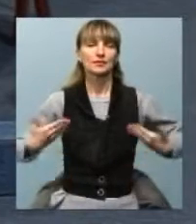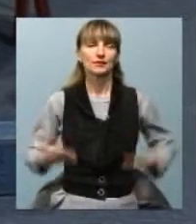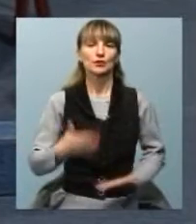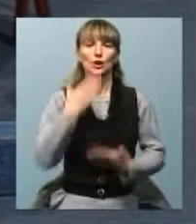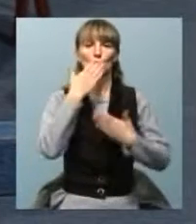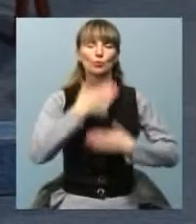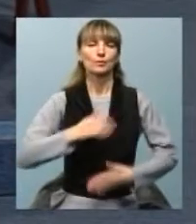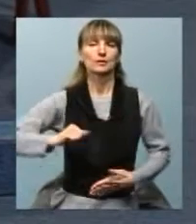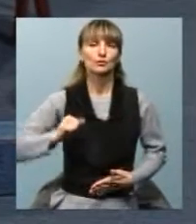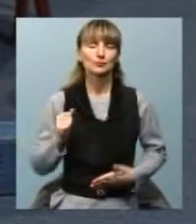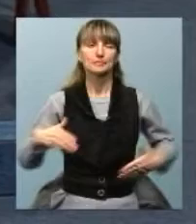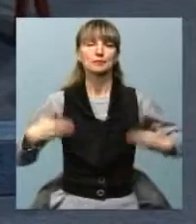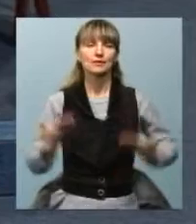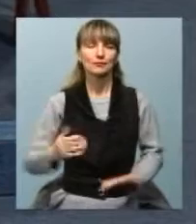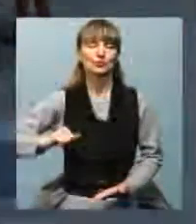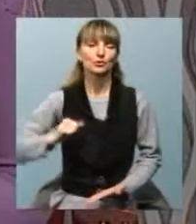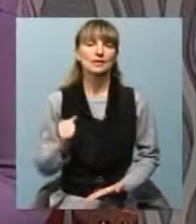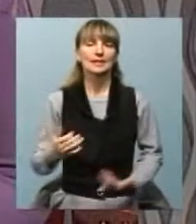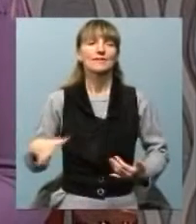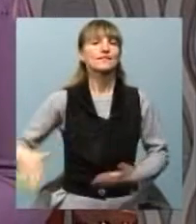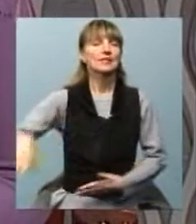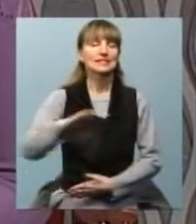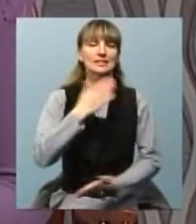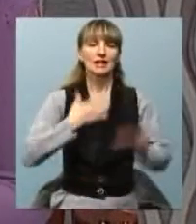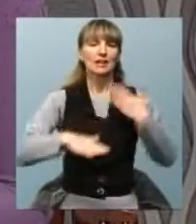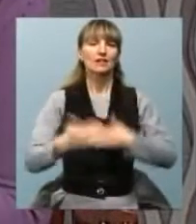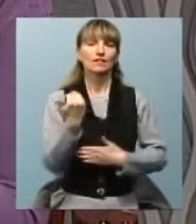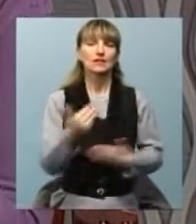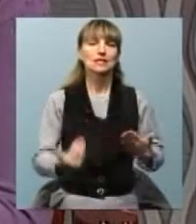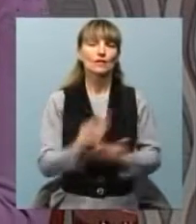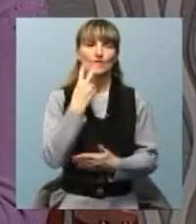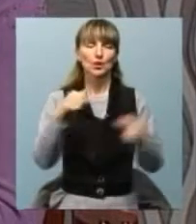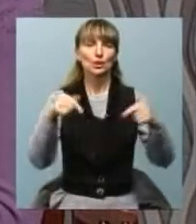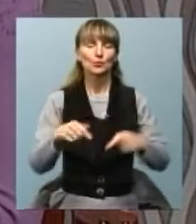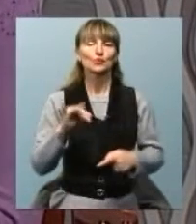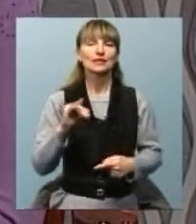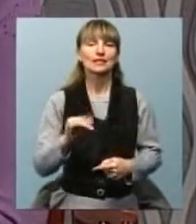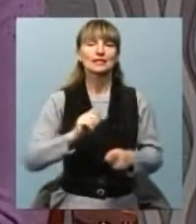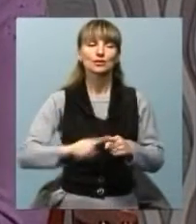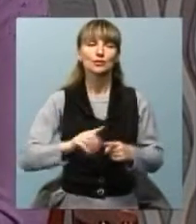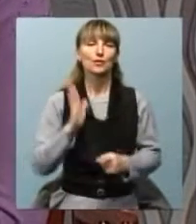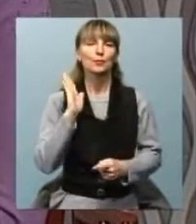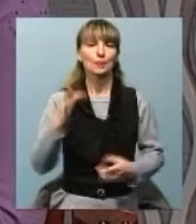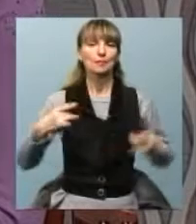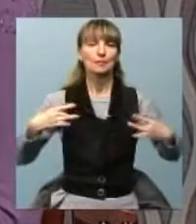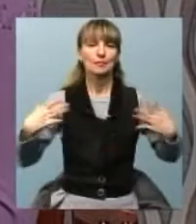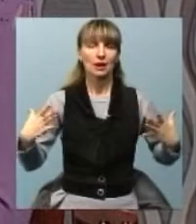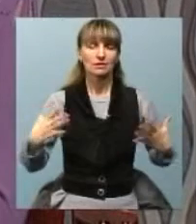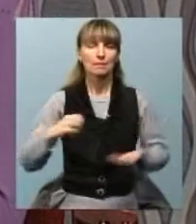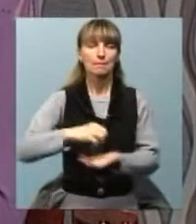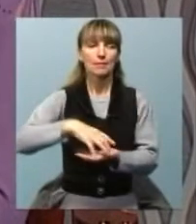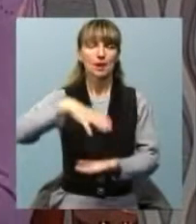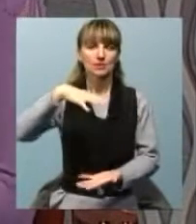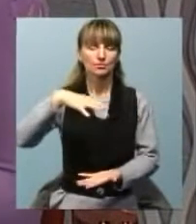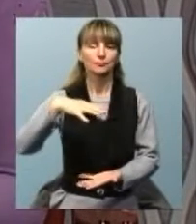Привіт, любі друзі! Привіт, друзі! Всі ми раді вас знову бачити тут, у нашій студії, і зовсім скоро ми будемо святкувати